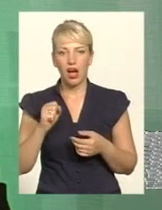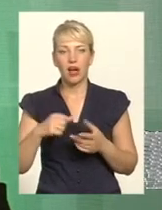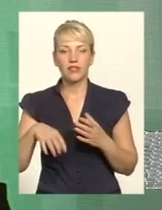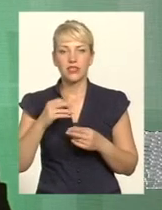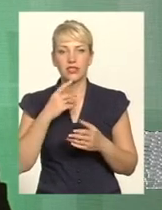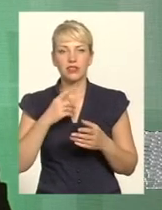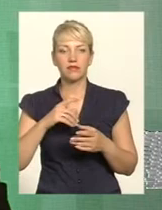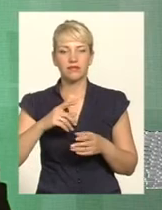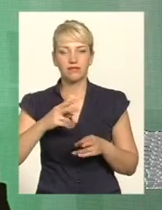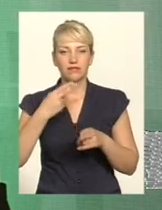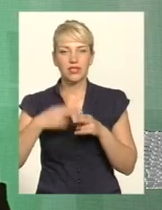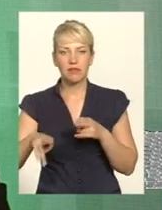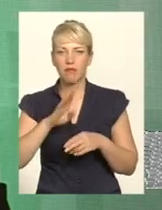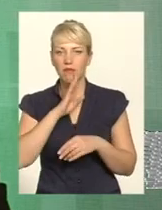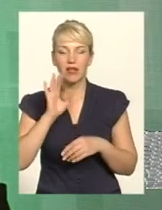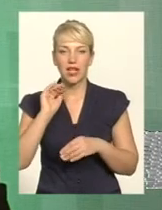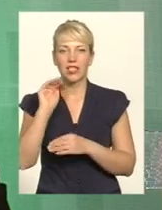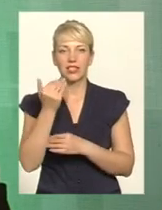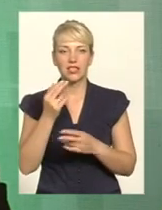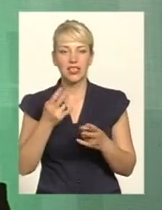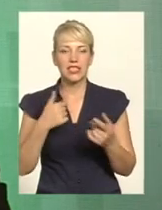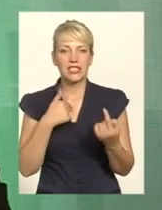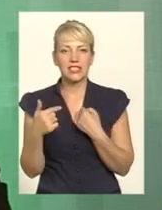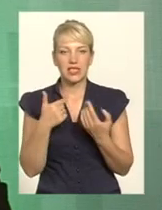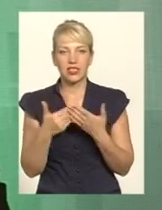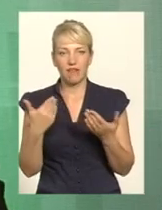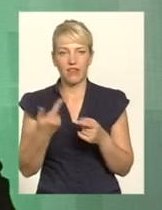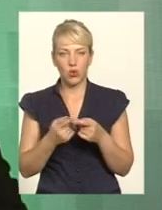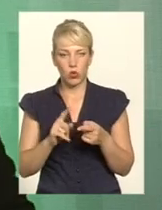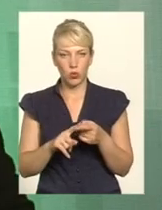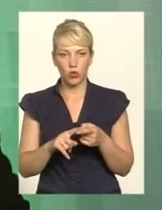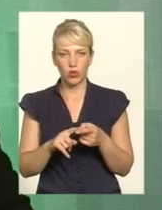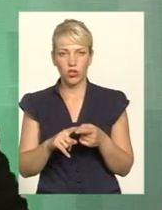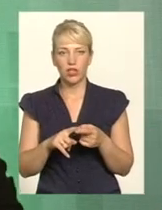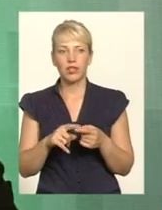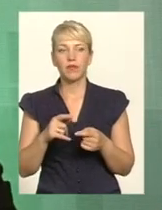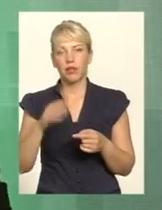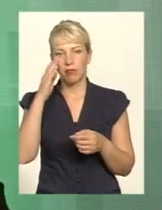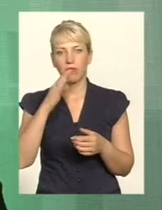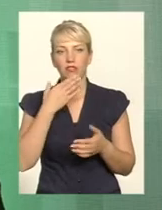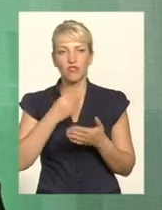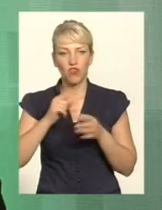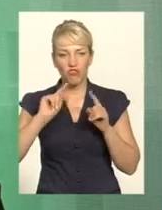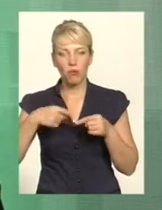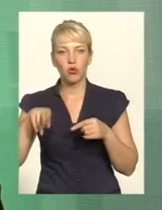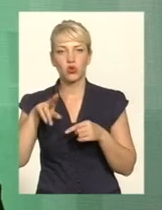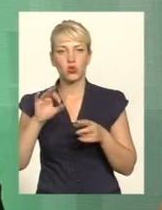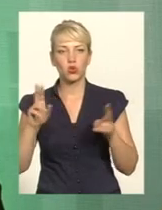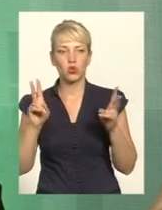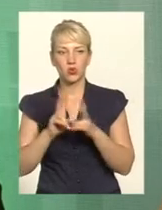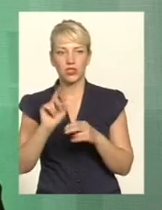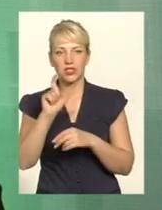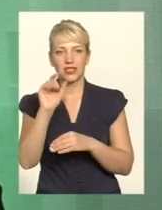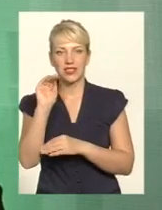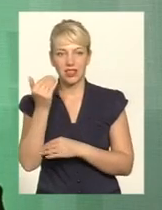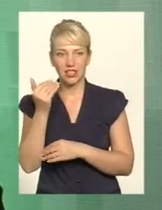матері, і дитина страждає при цьому. Свої вимоги в нього є щодо зустрічі з дитиною, а він дитини